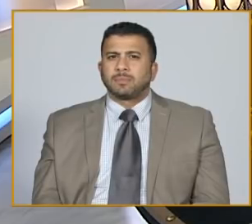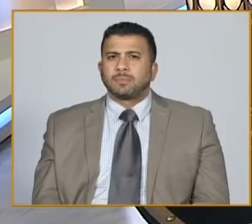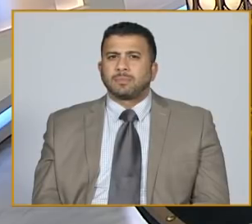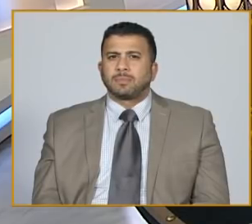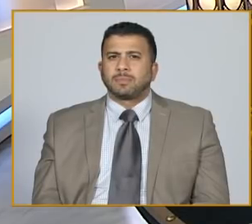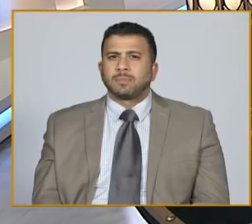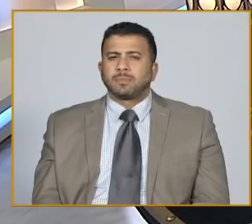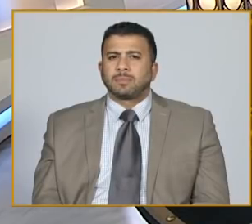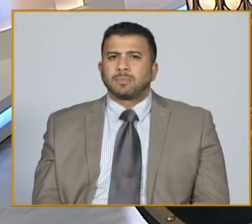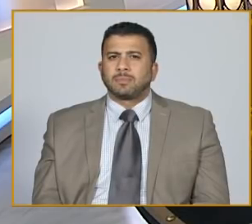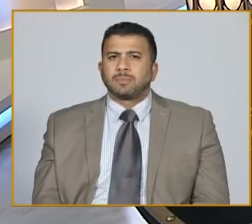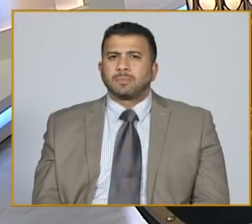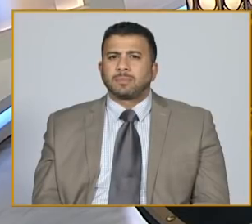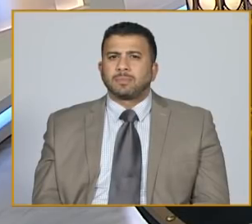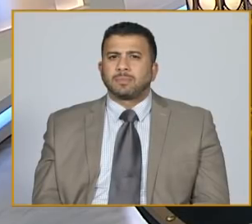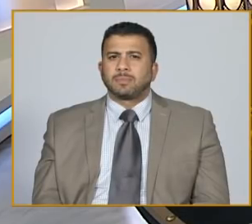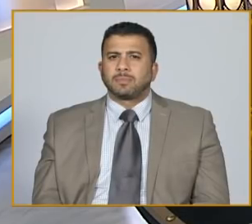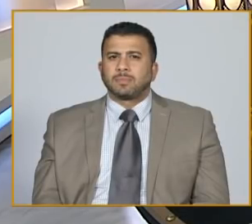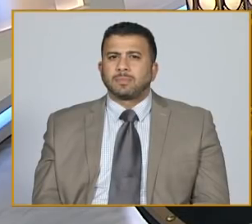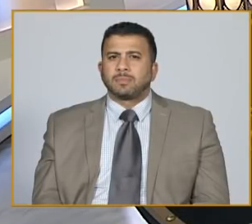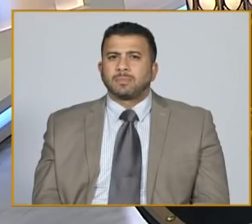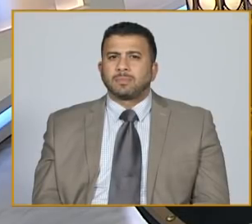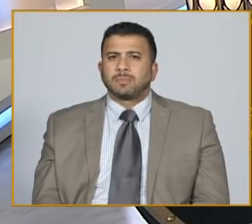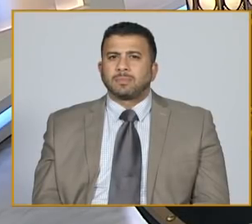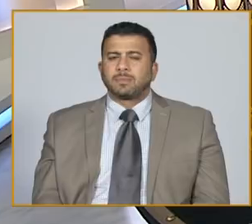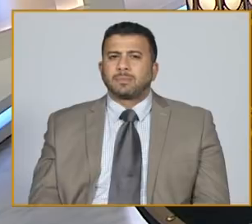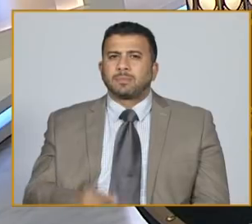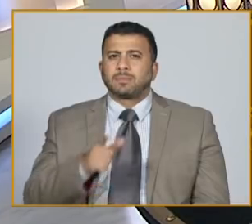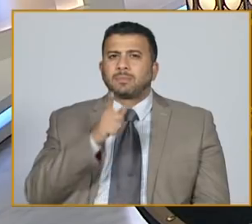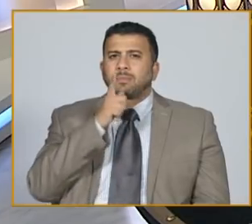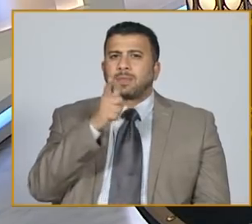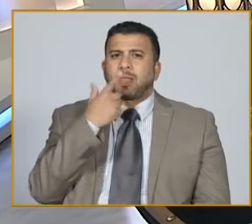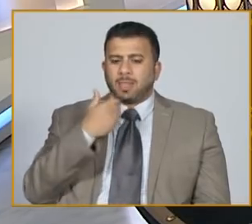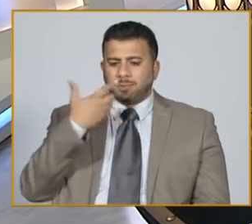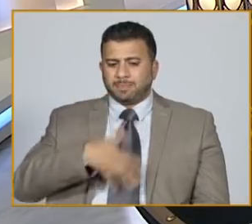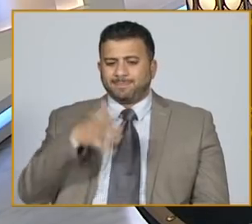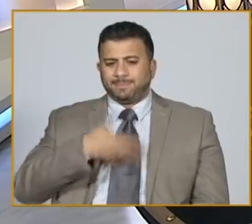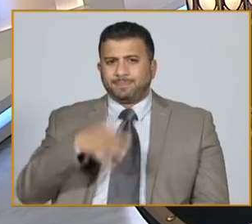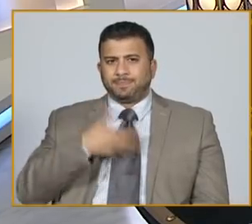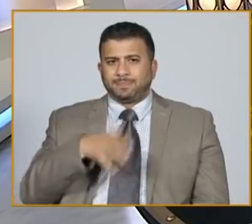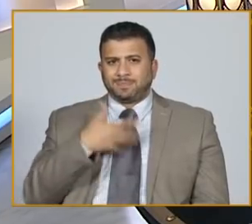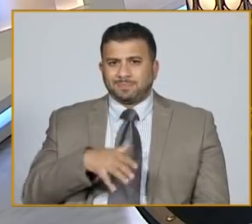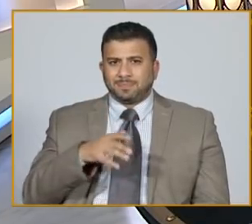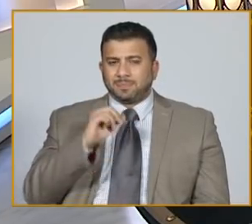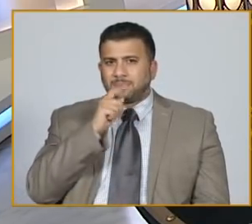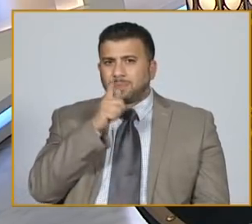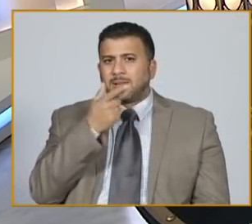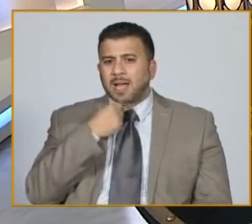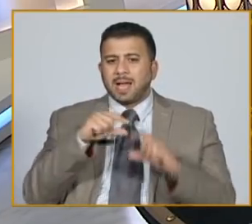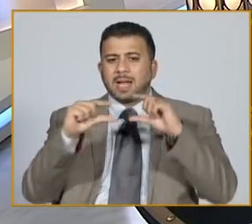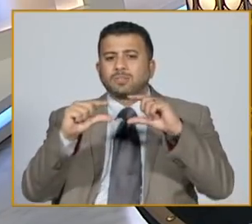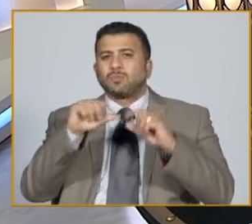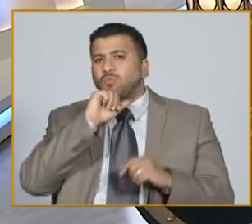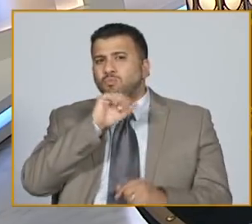أم التحفيظ كان الختمة وهي حائض، وقالت إنه كان حديث عن الرسول